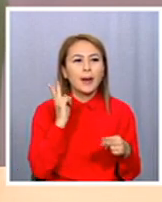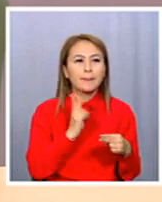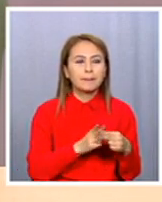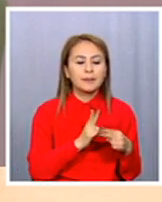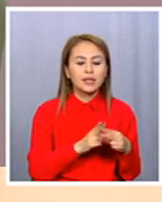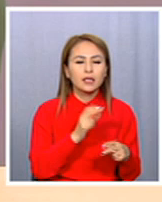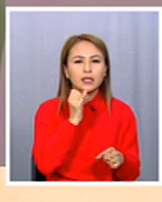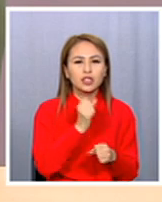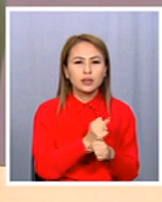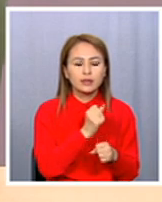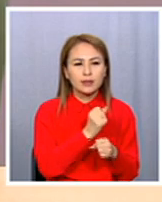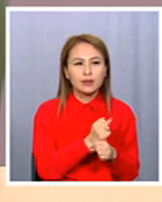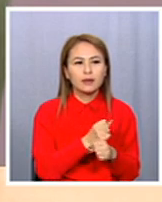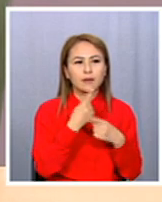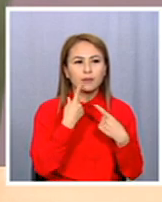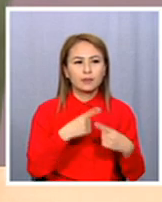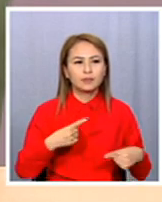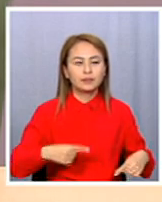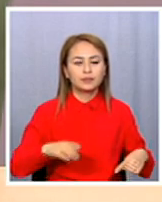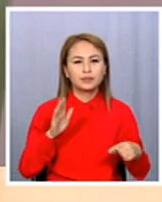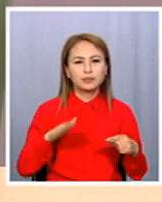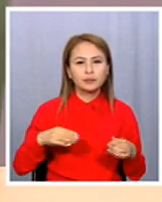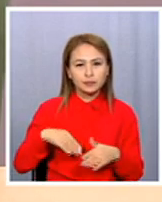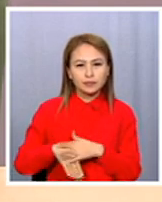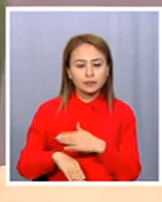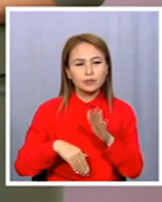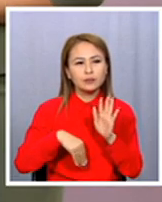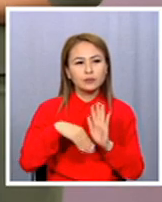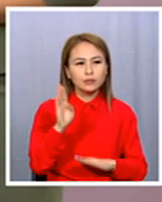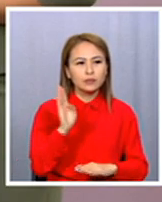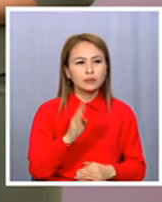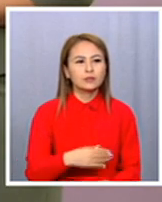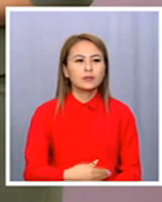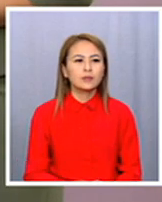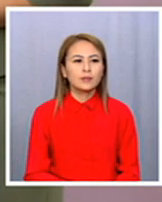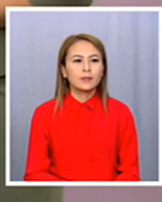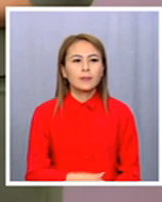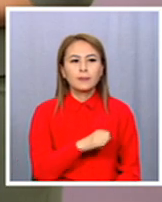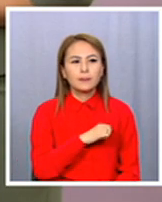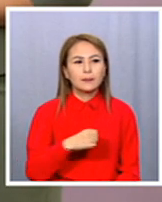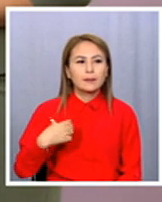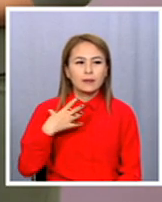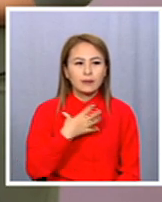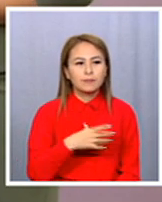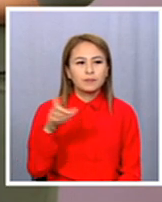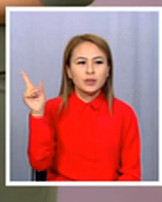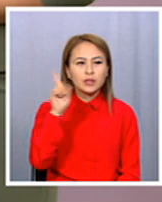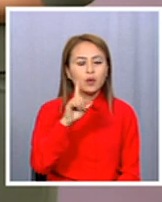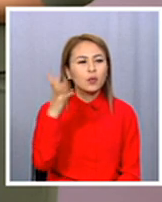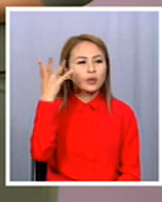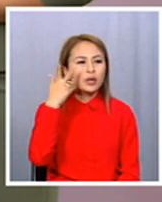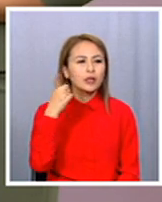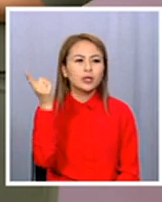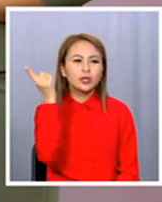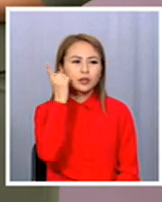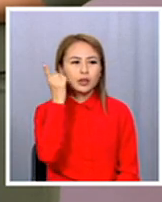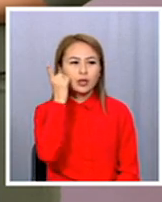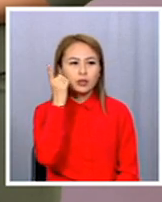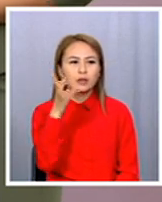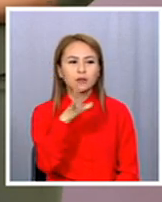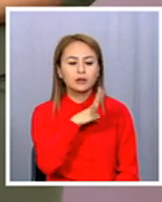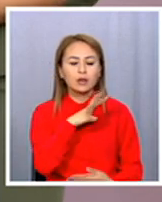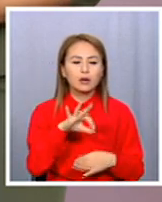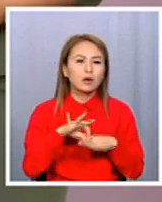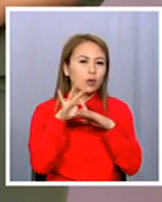жасалған заттарды қалтадан шығарып тастаған жөн. Ең маңыздысы, найзағай ойнағанда